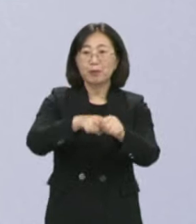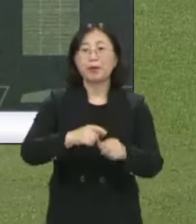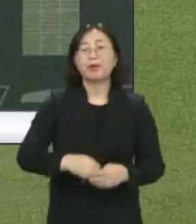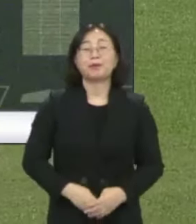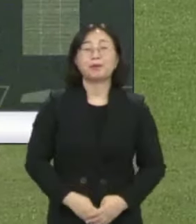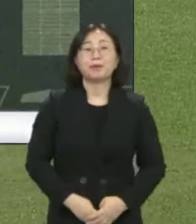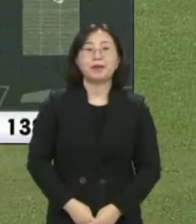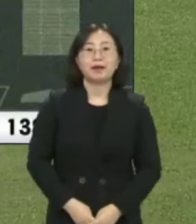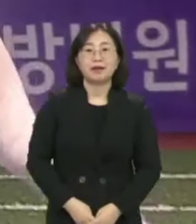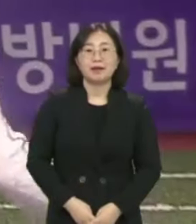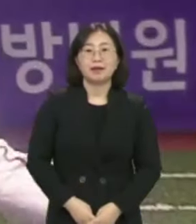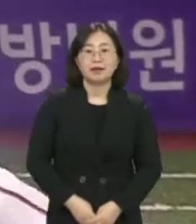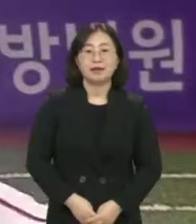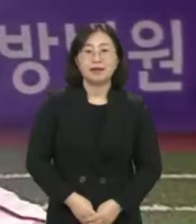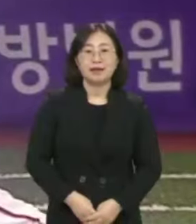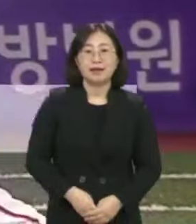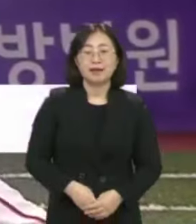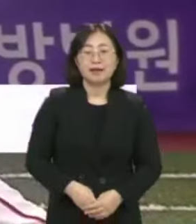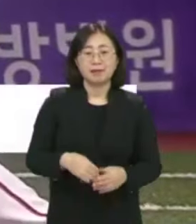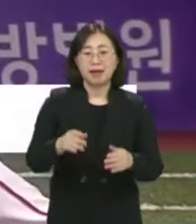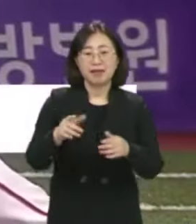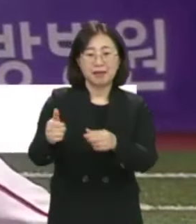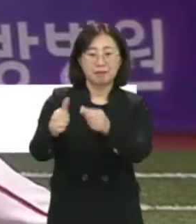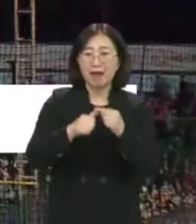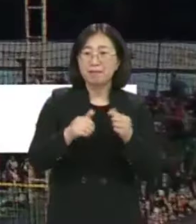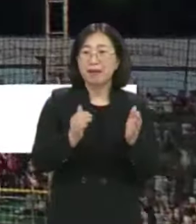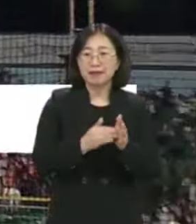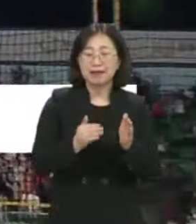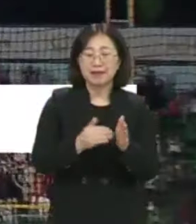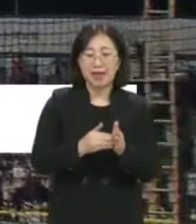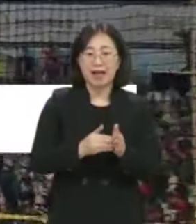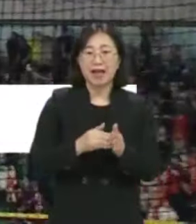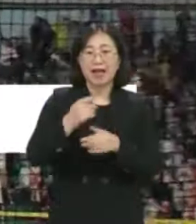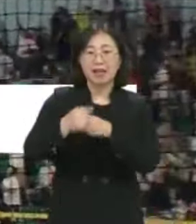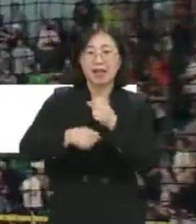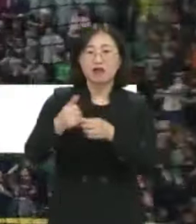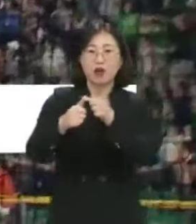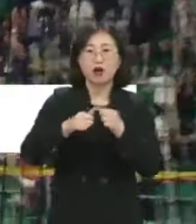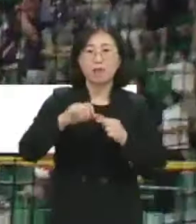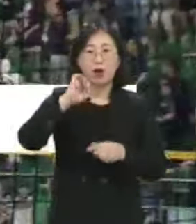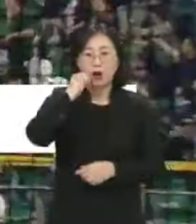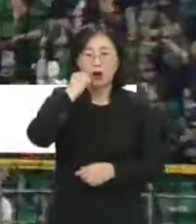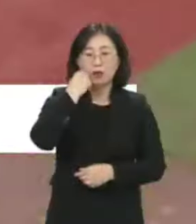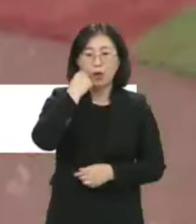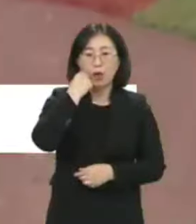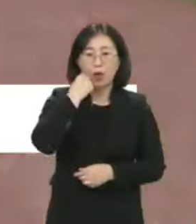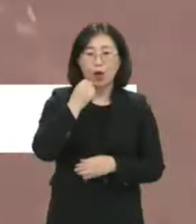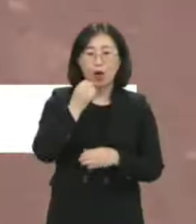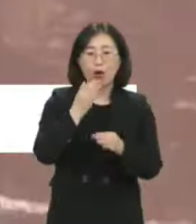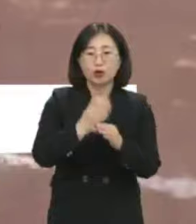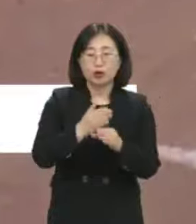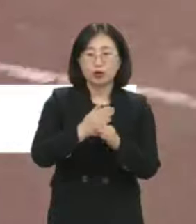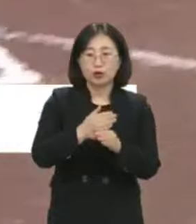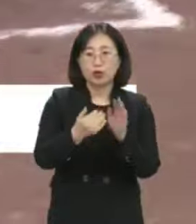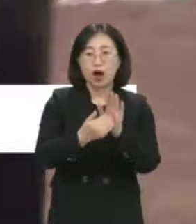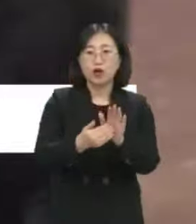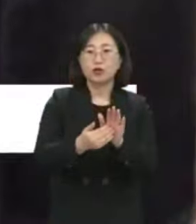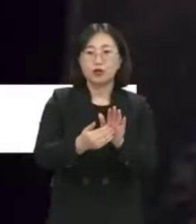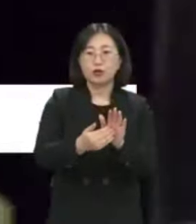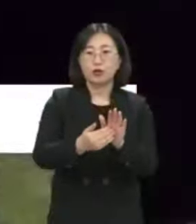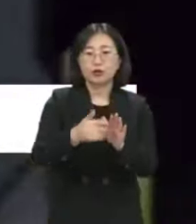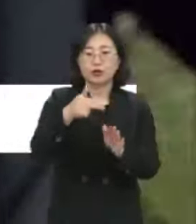보이고요 다만 한화는 한도를 채워 더 이상 외부 FA 영입이 불가능하고 올시즌 중견수로 활약한 진혁을 KT